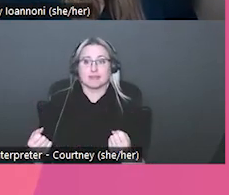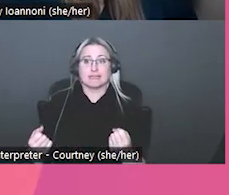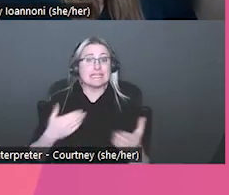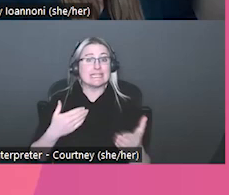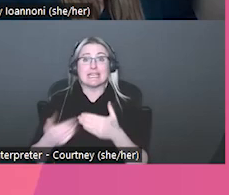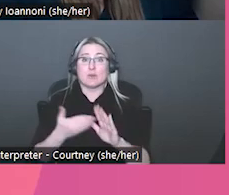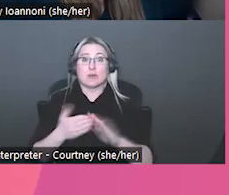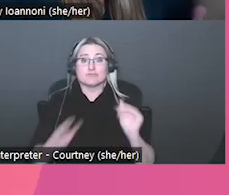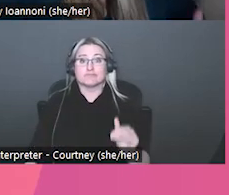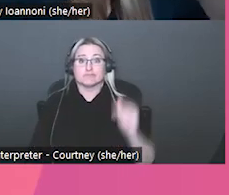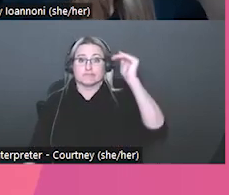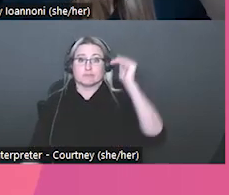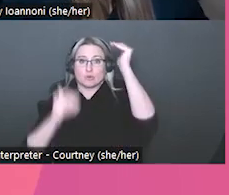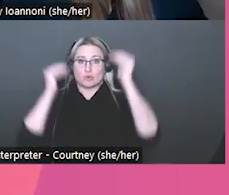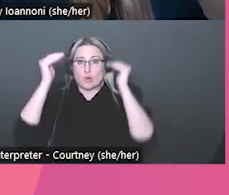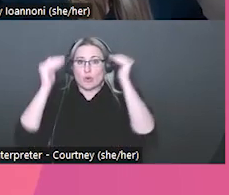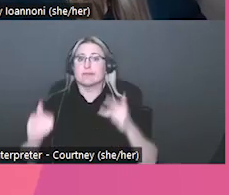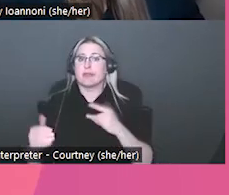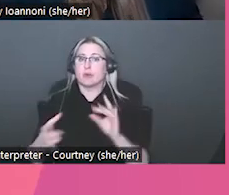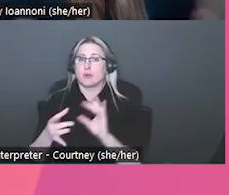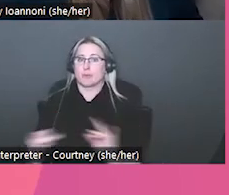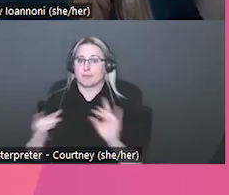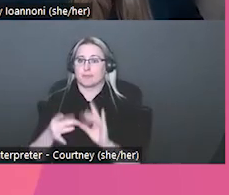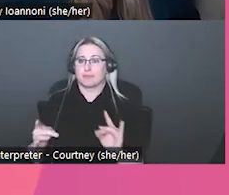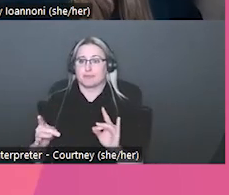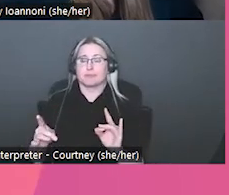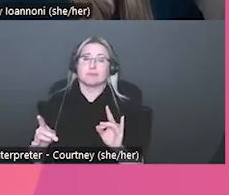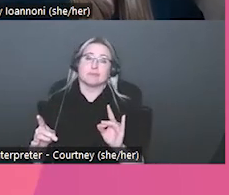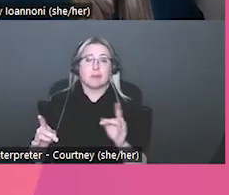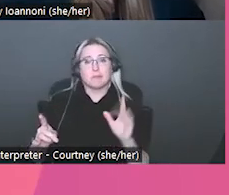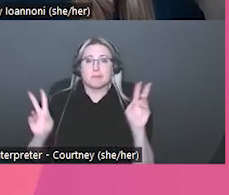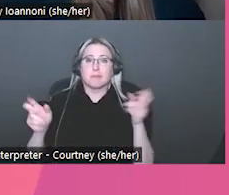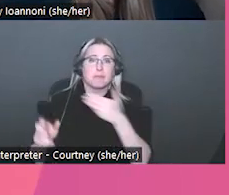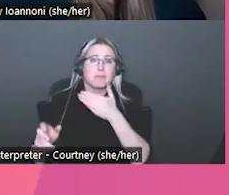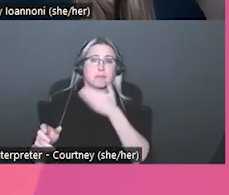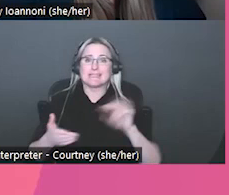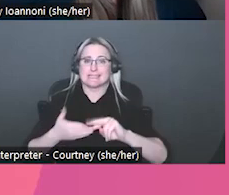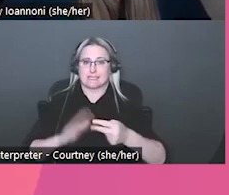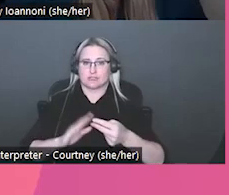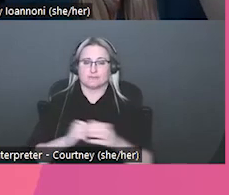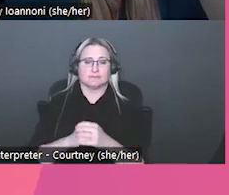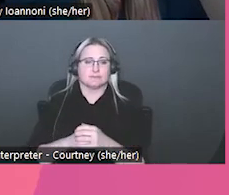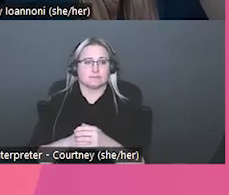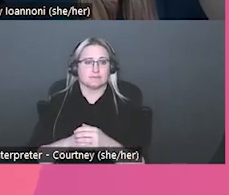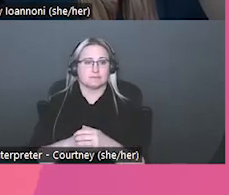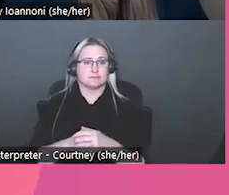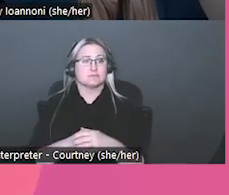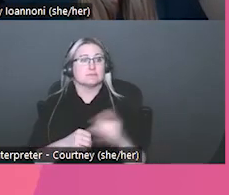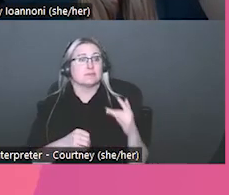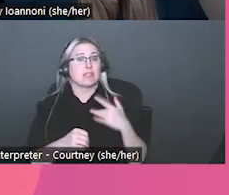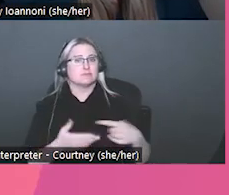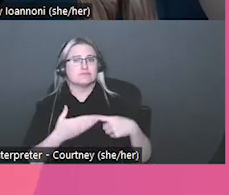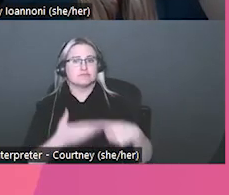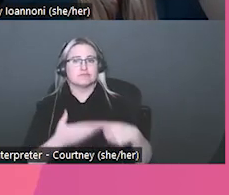voient la santé de leur enfant, qu'ils soient jeunes ou qu'ils soient leurs enfants adultes, et ils ont les meilleures intentions. Lorsque